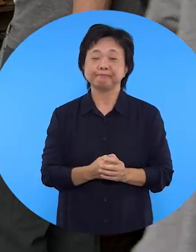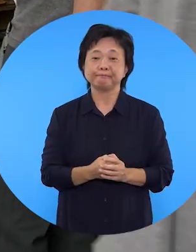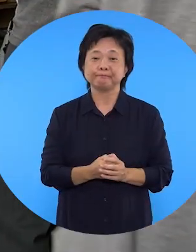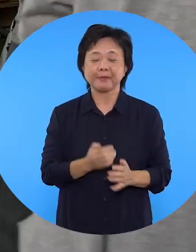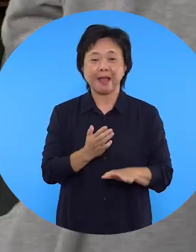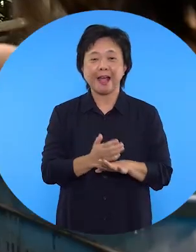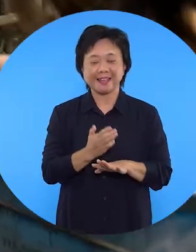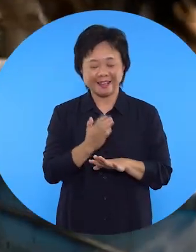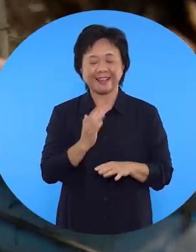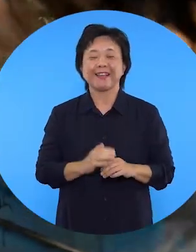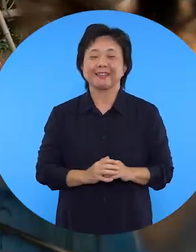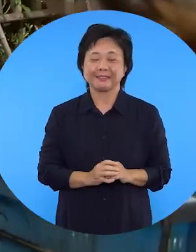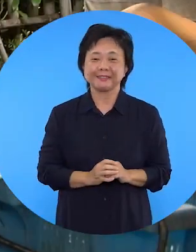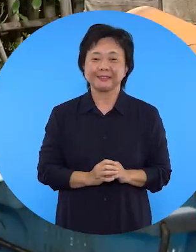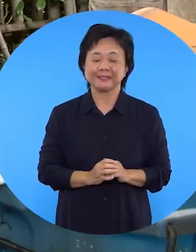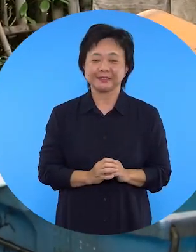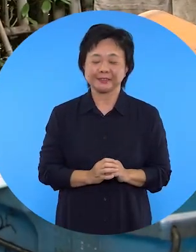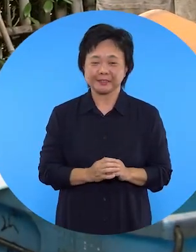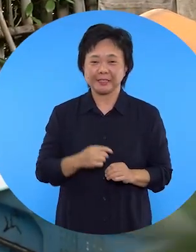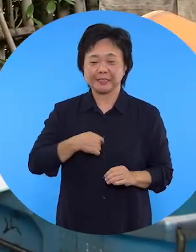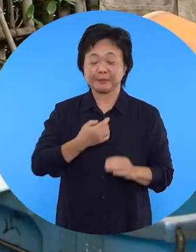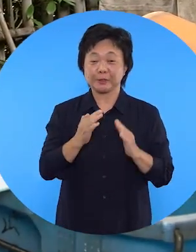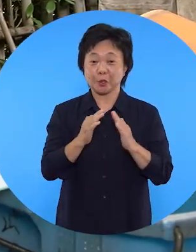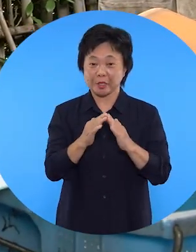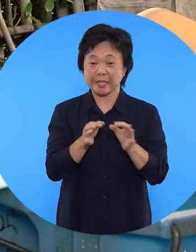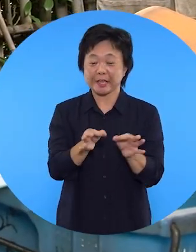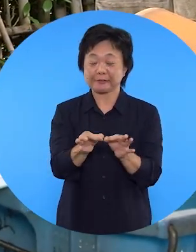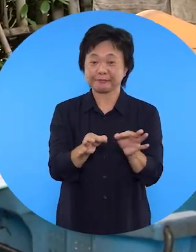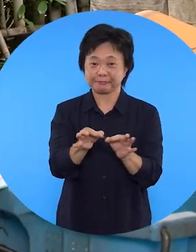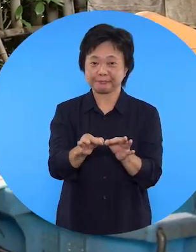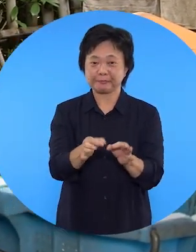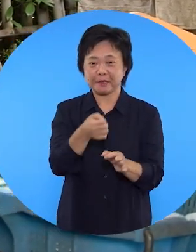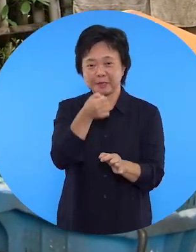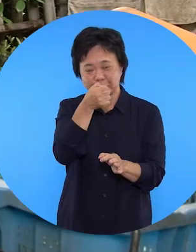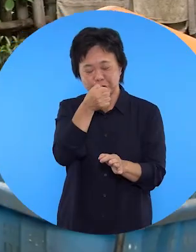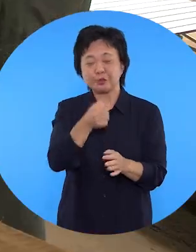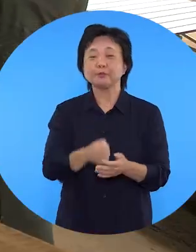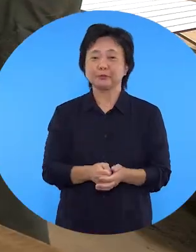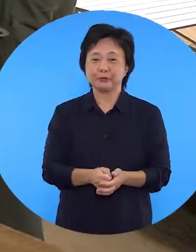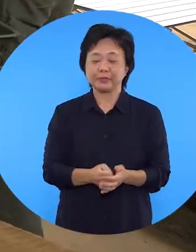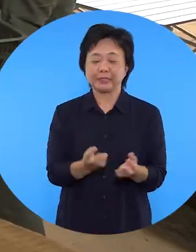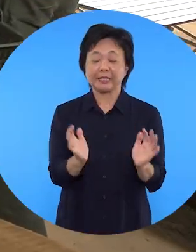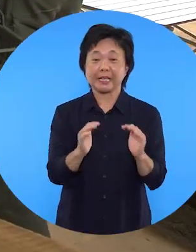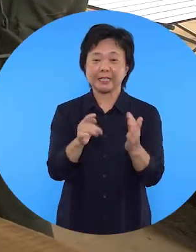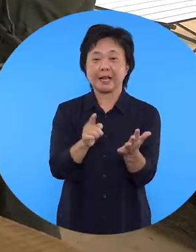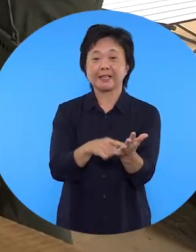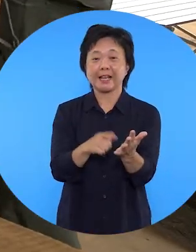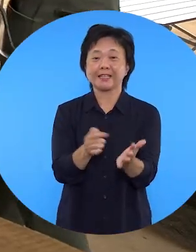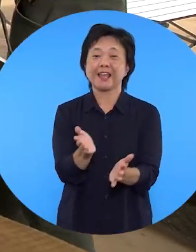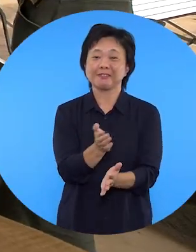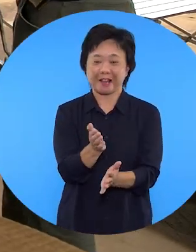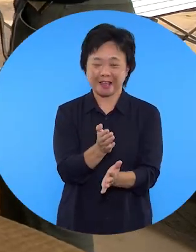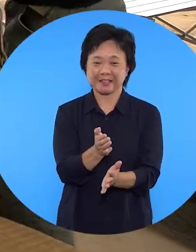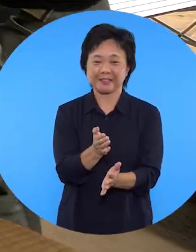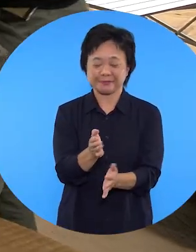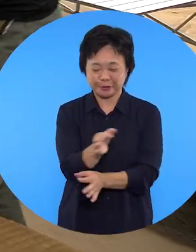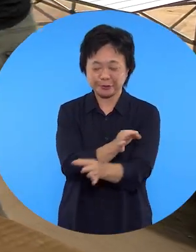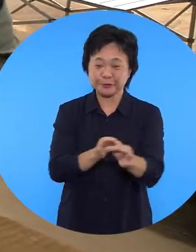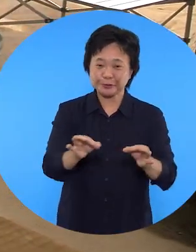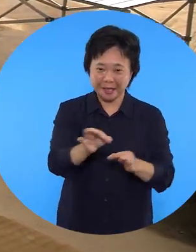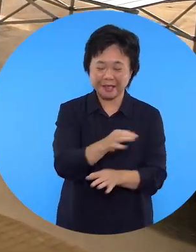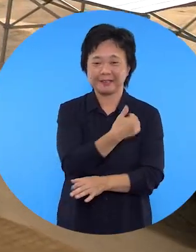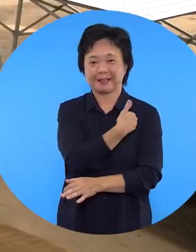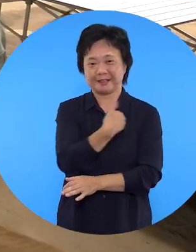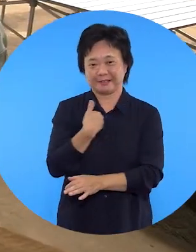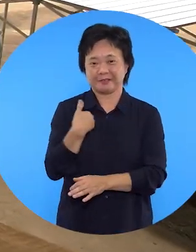ねでまぁありがたいことにあの庭先販売だけでもあの自分に野菜がまあ足りないぐらいというか自分